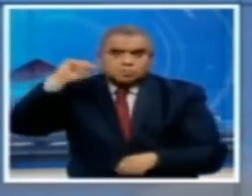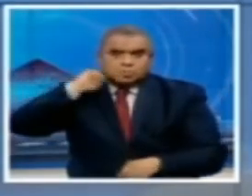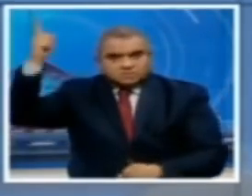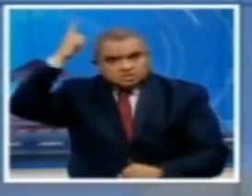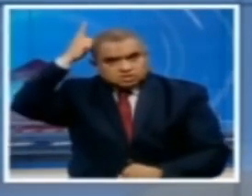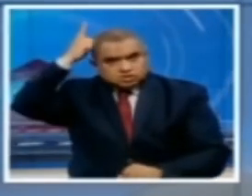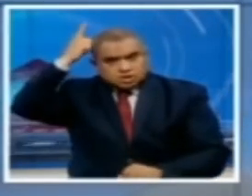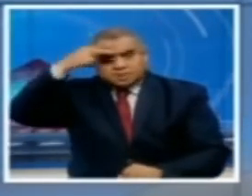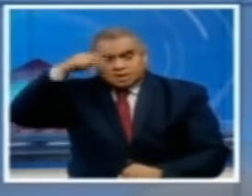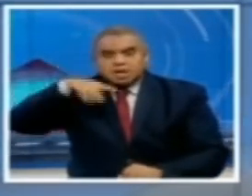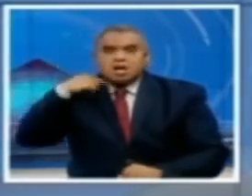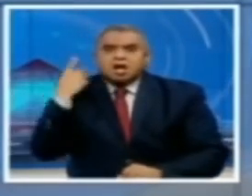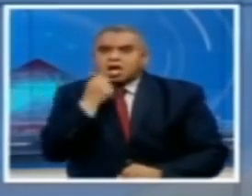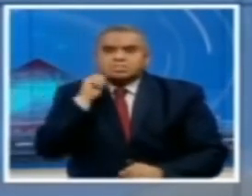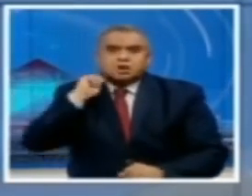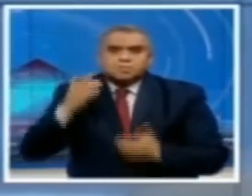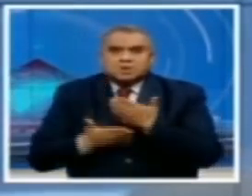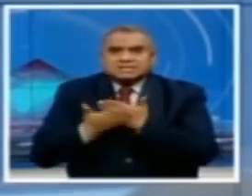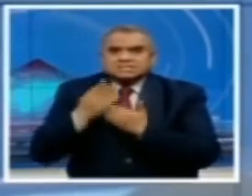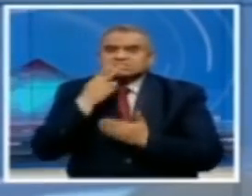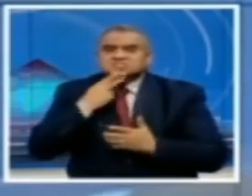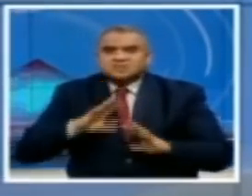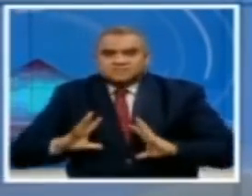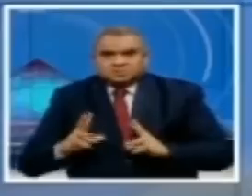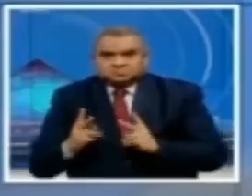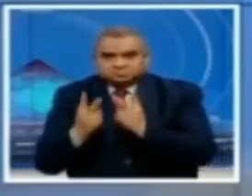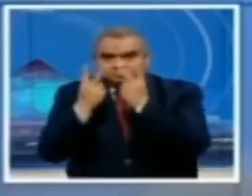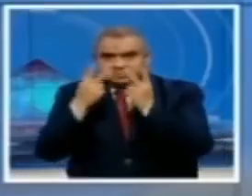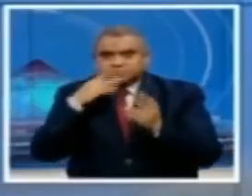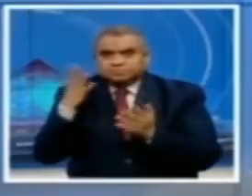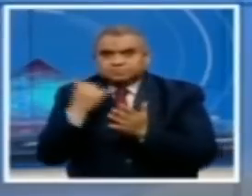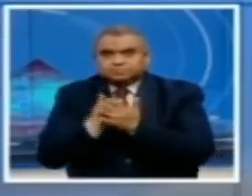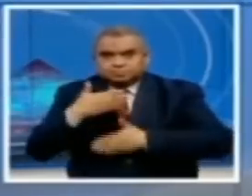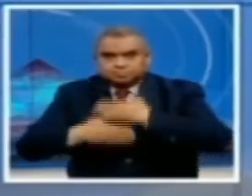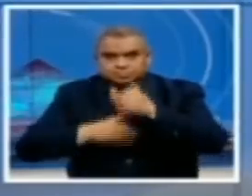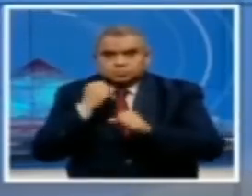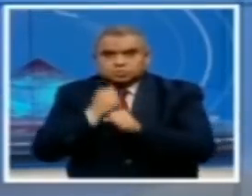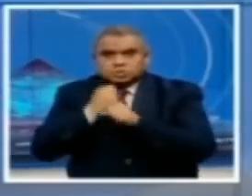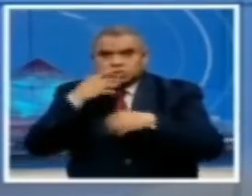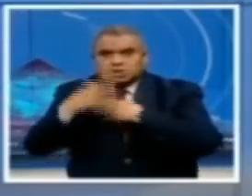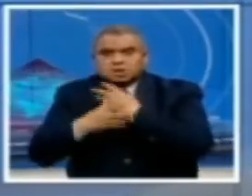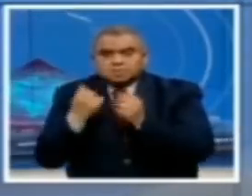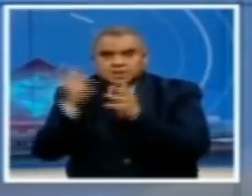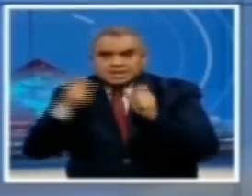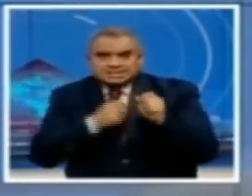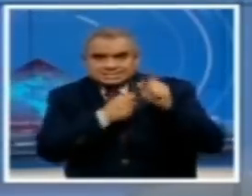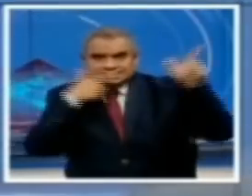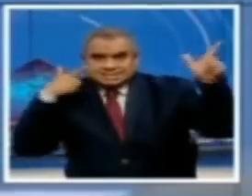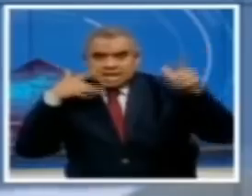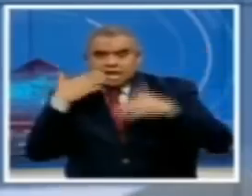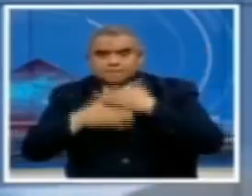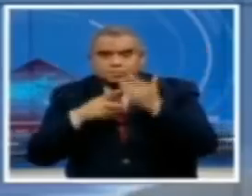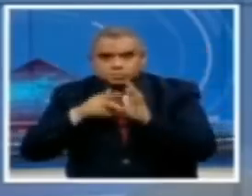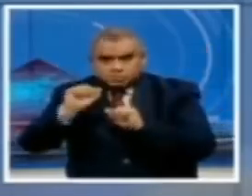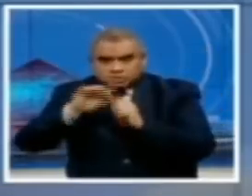مدينة خضراء وسرعة الانتهاء من مشروعات التطوير، فضلا عن سرعة تشغيل المشروعات السياحية المتعثرة